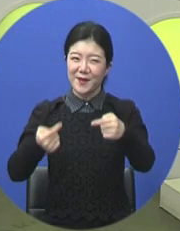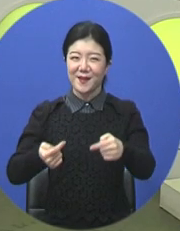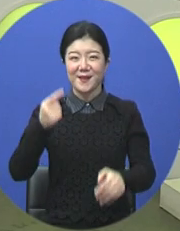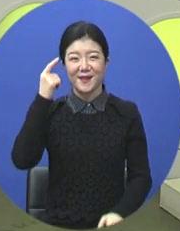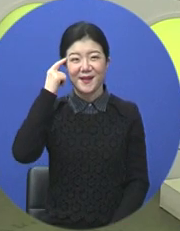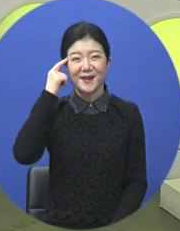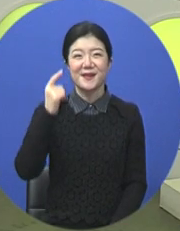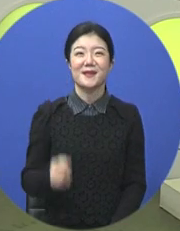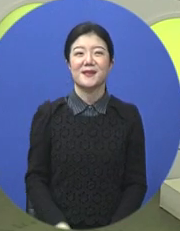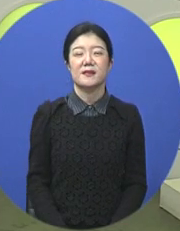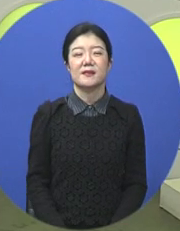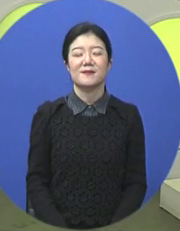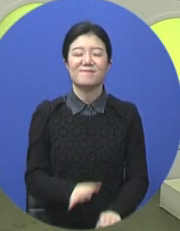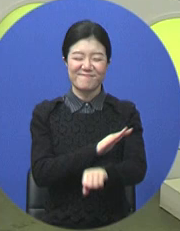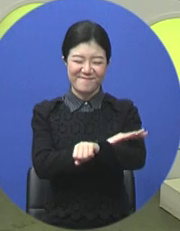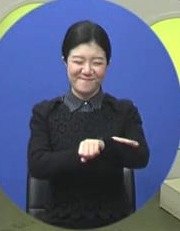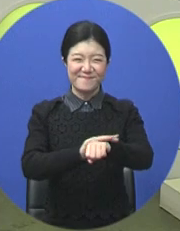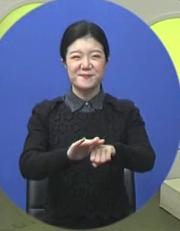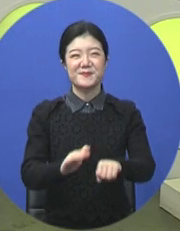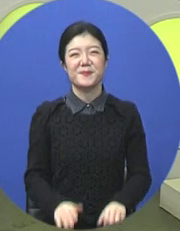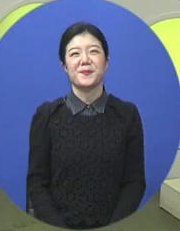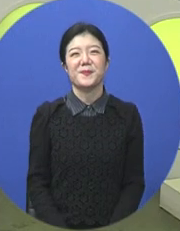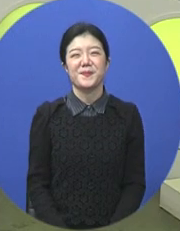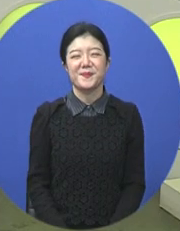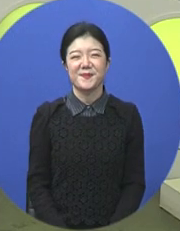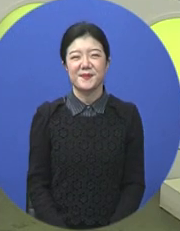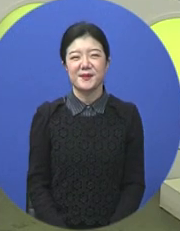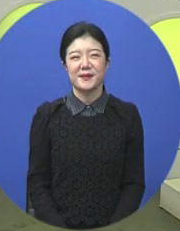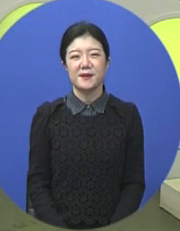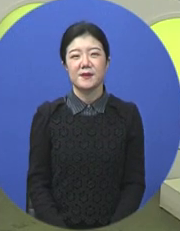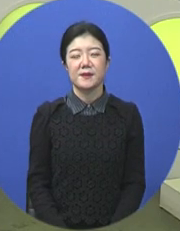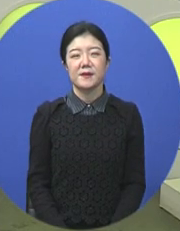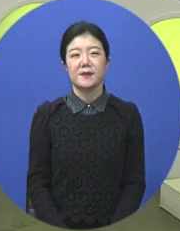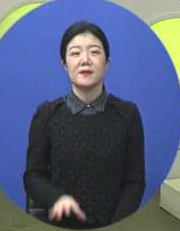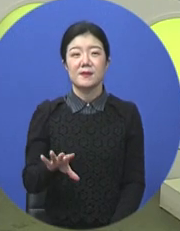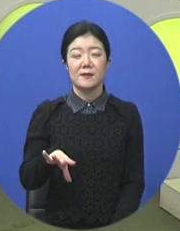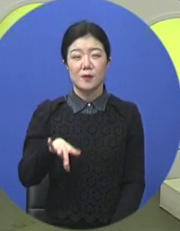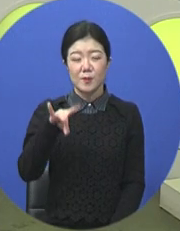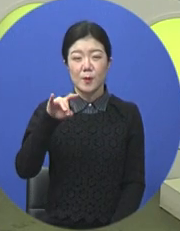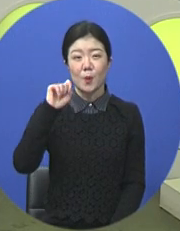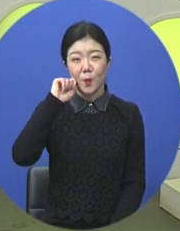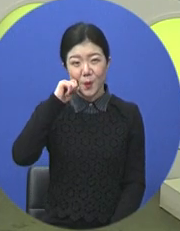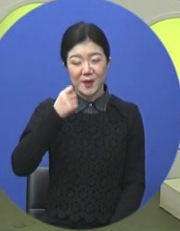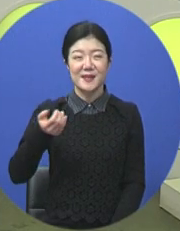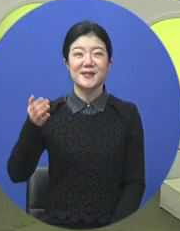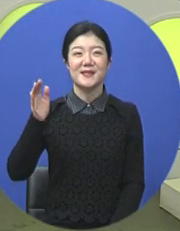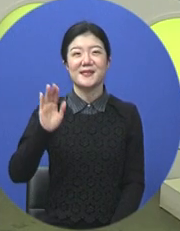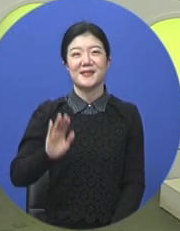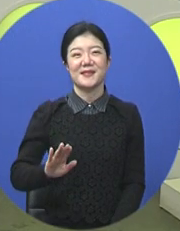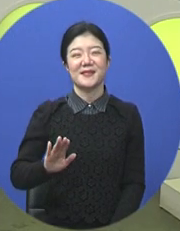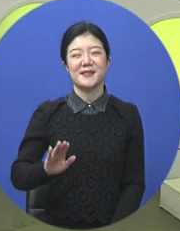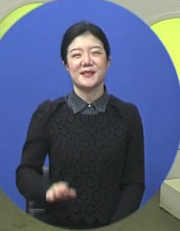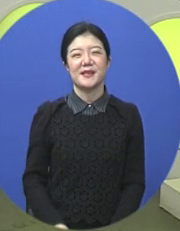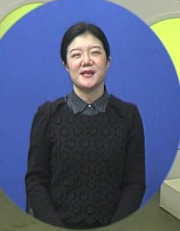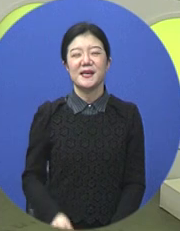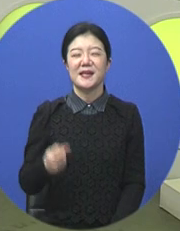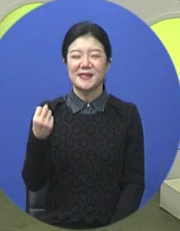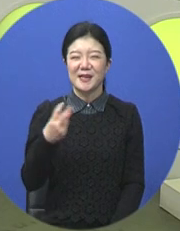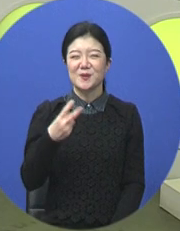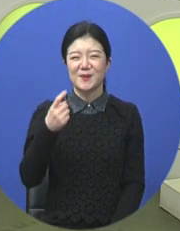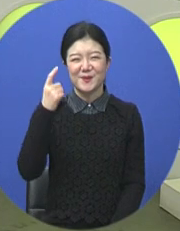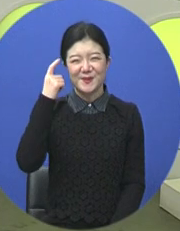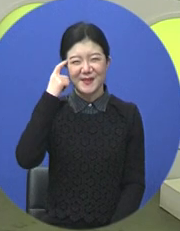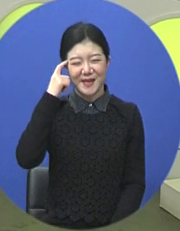지도 잘하셨습니다 4 이게 처음에만 어렵죠 앞 언니 이제 꽃도